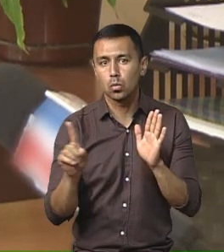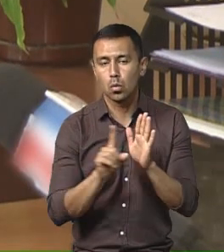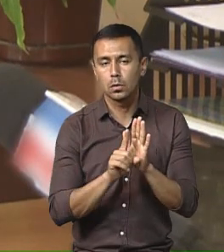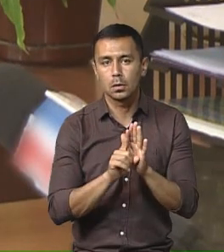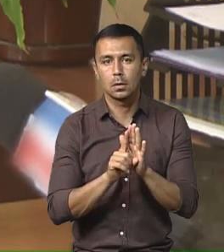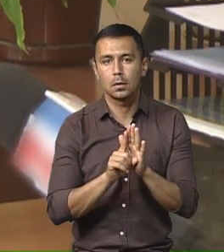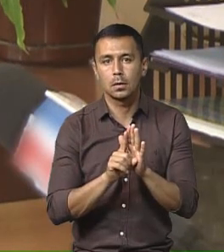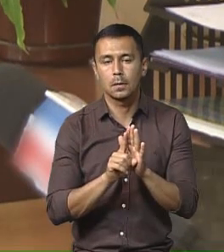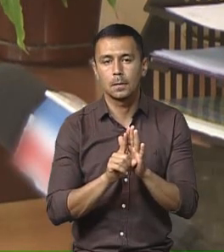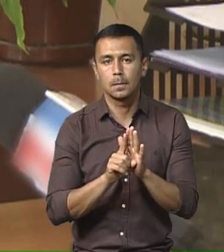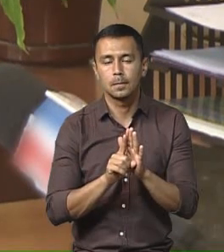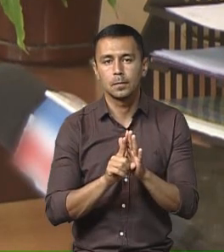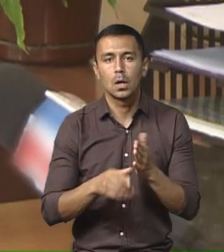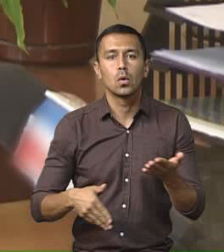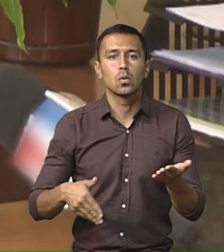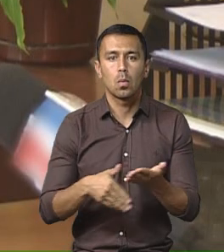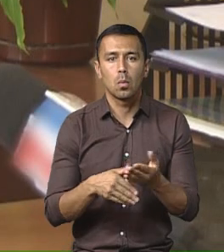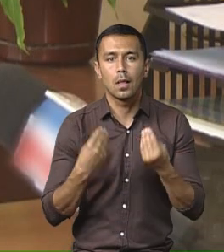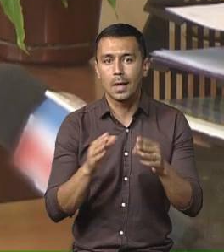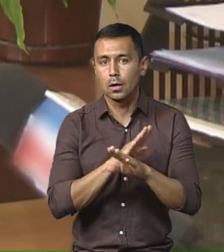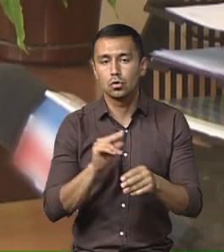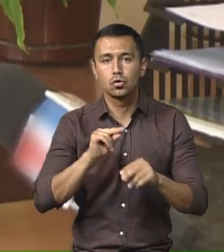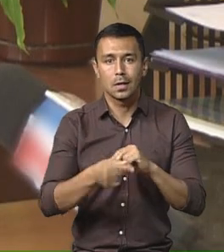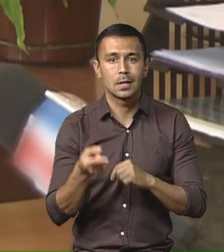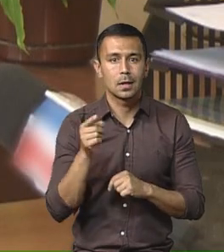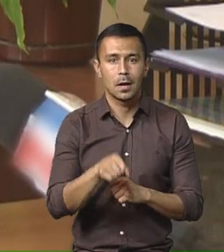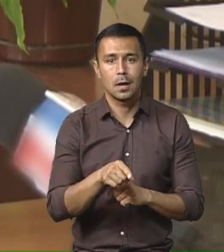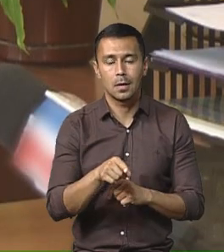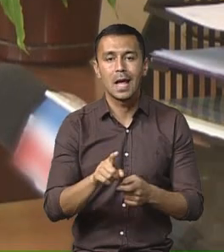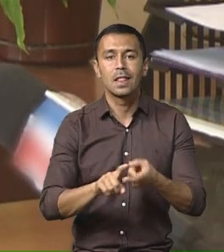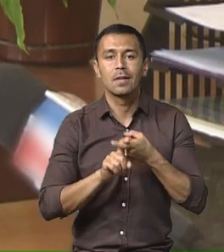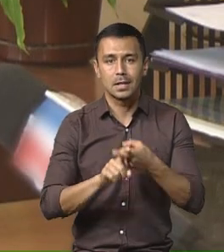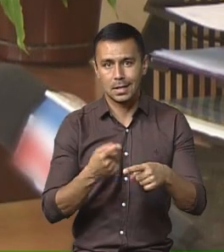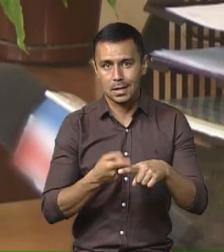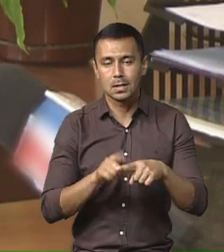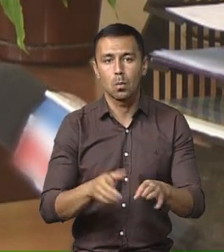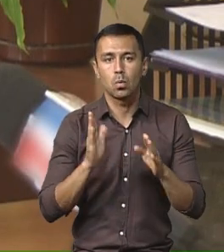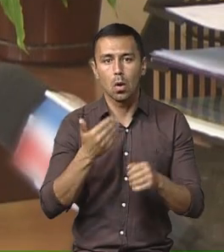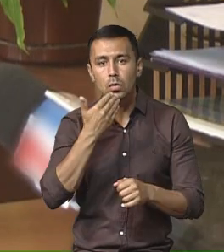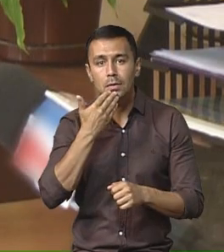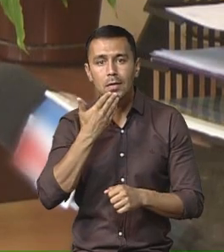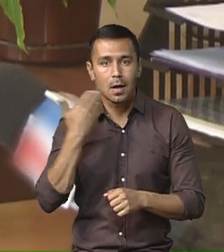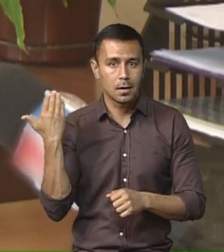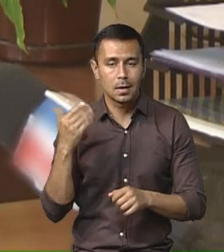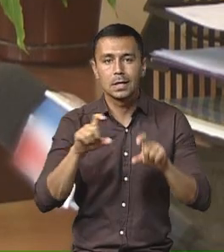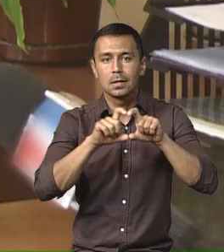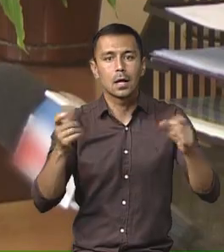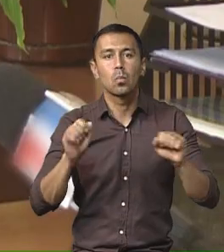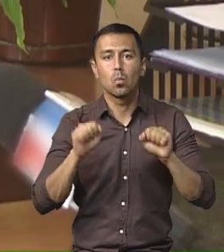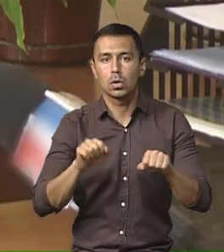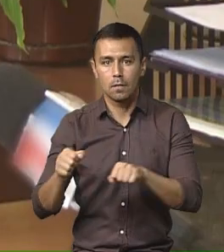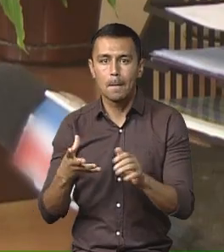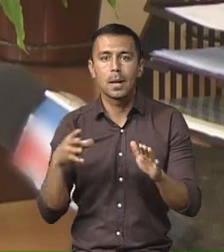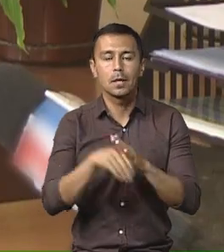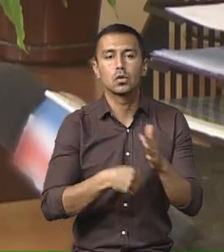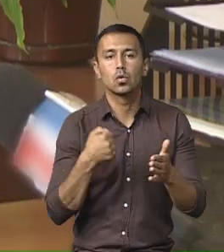таких, допомоги не надають. Через те, якраз інфекційна, це буде останній заклад, який, можливо,